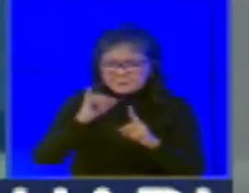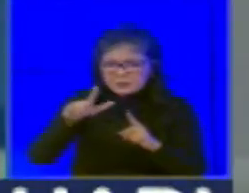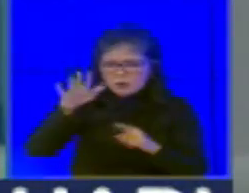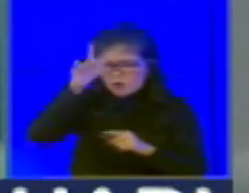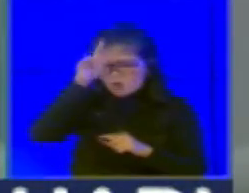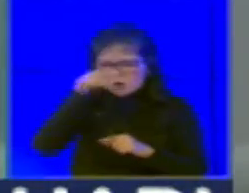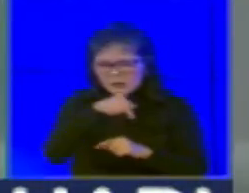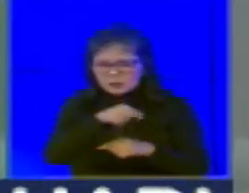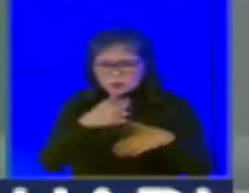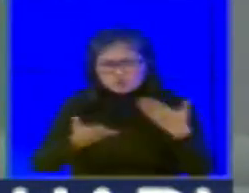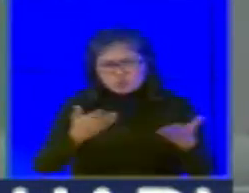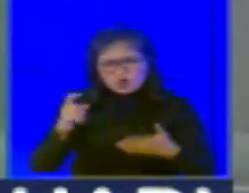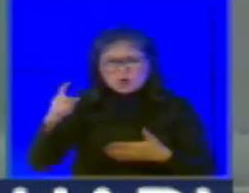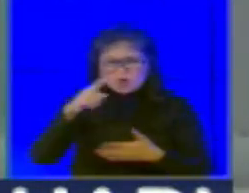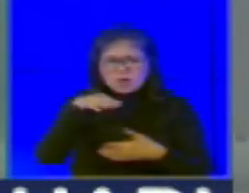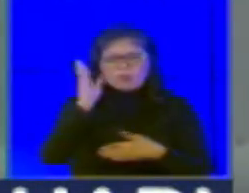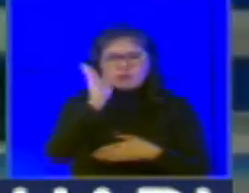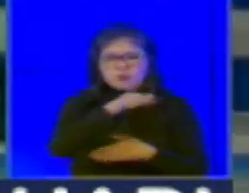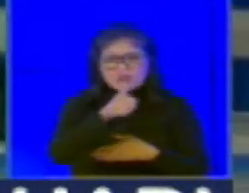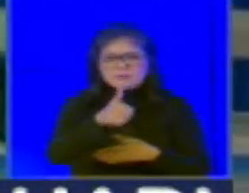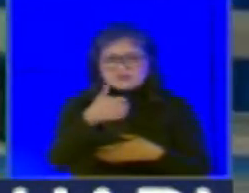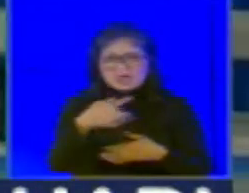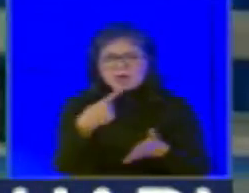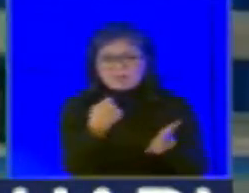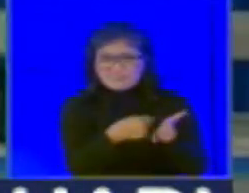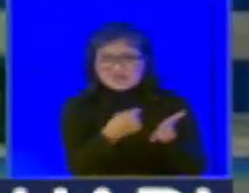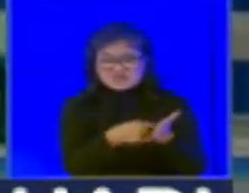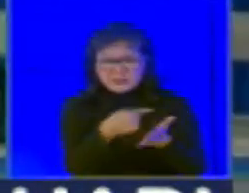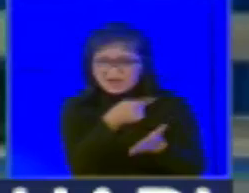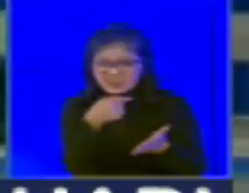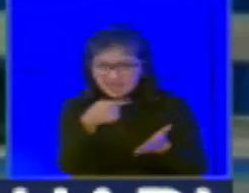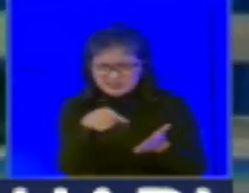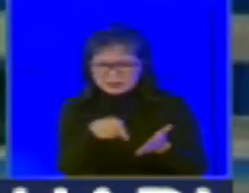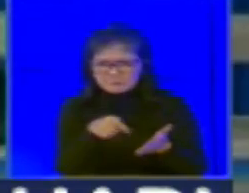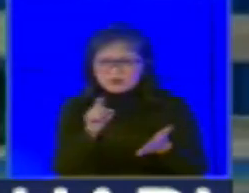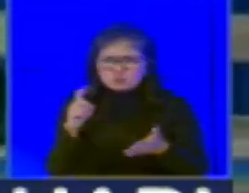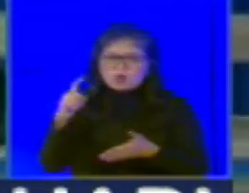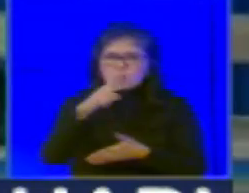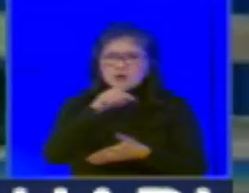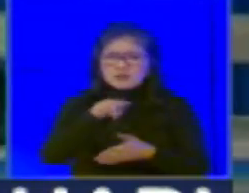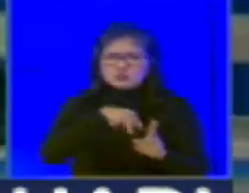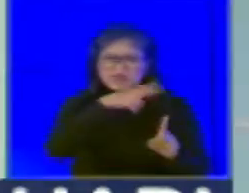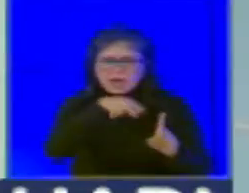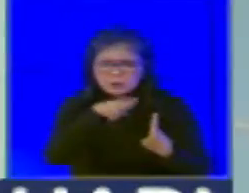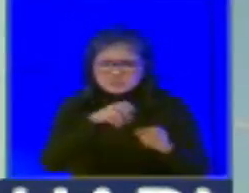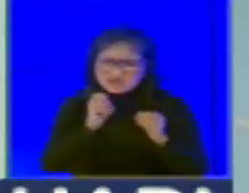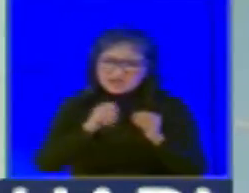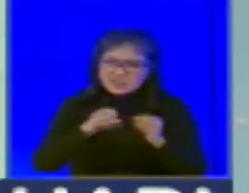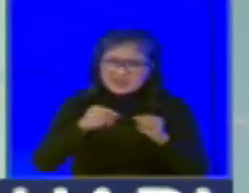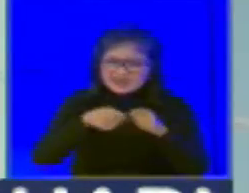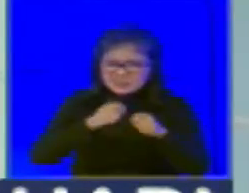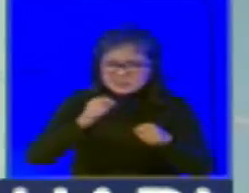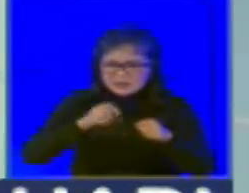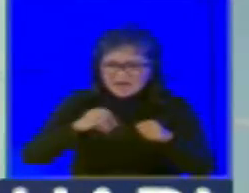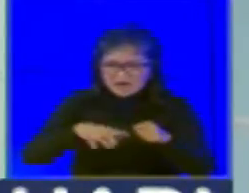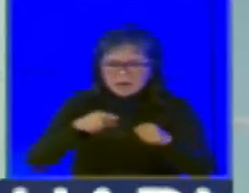pulang. Pasien yang merupakan seorang mahasiswi dinyatakan negatif corona setelah menjalani pemeriksaan darah. Pasien sebelumnya diduga